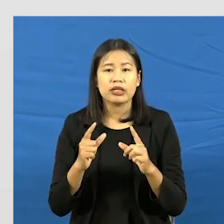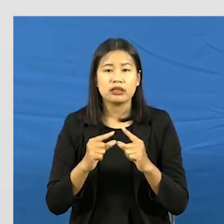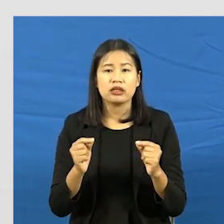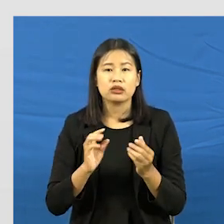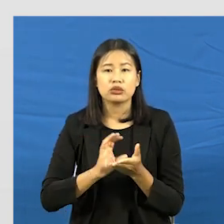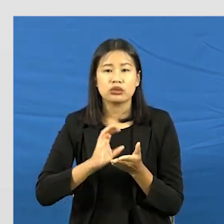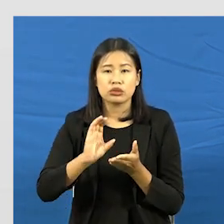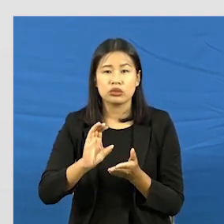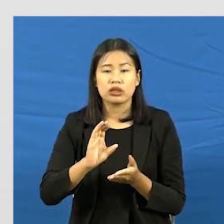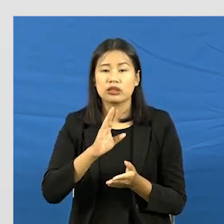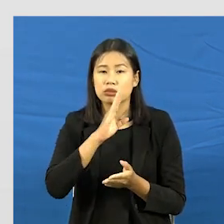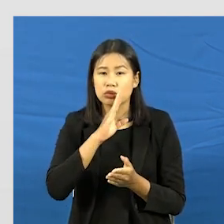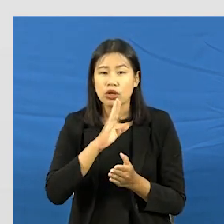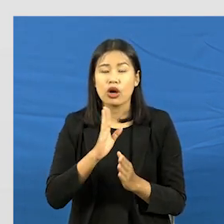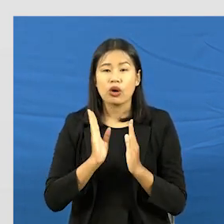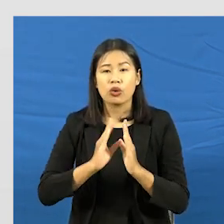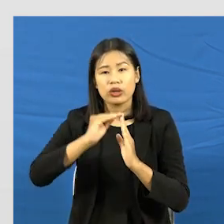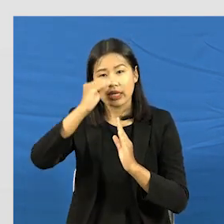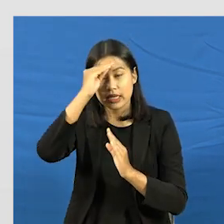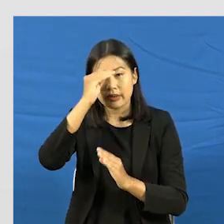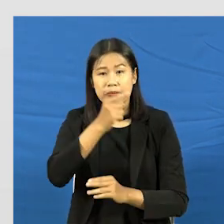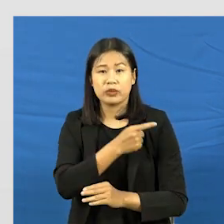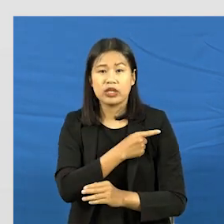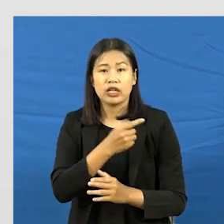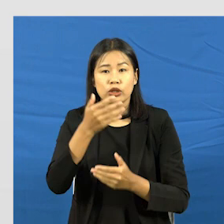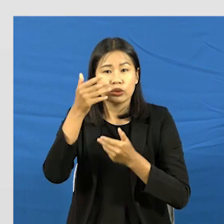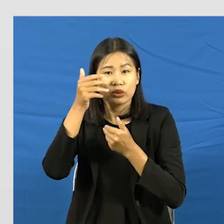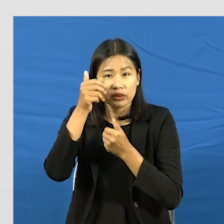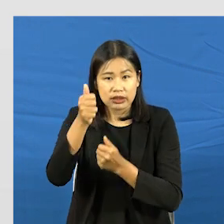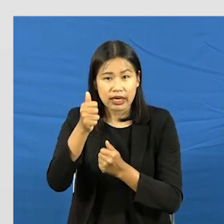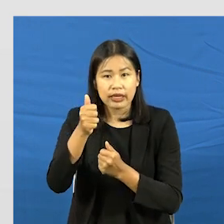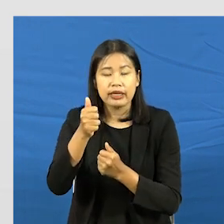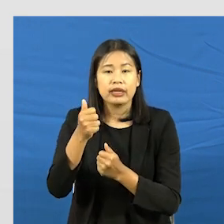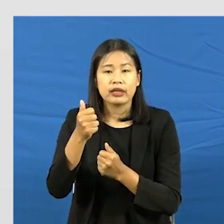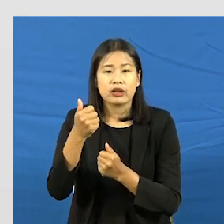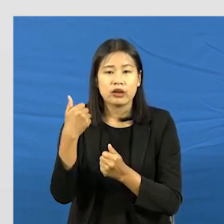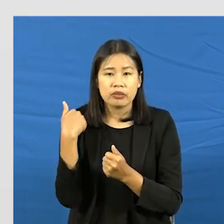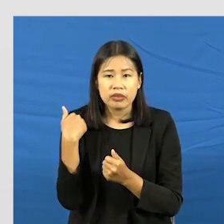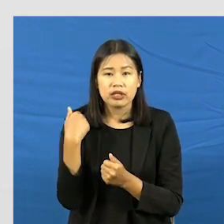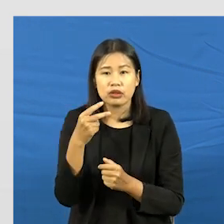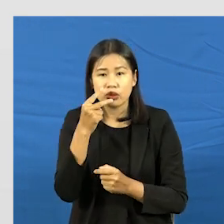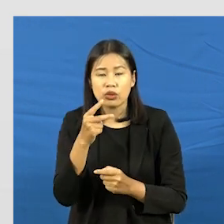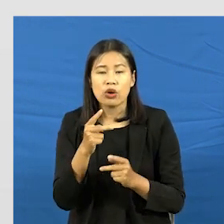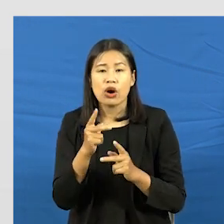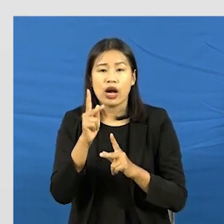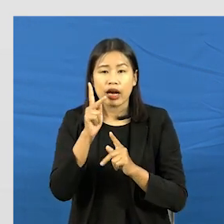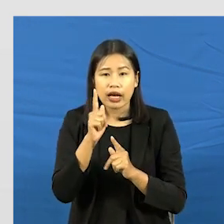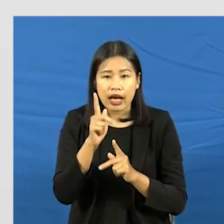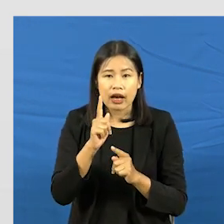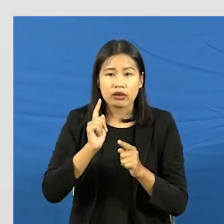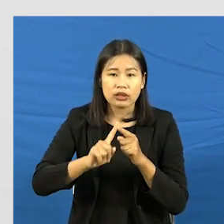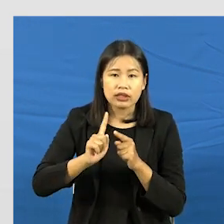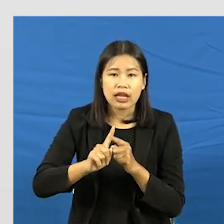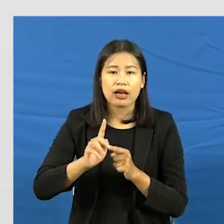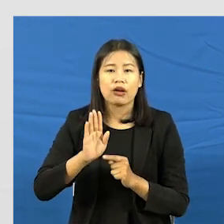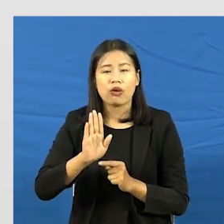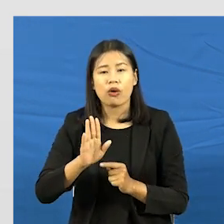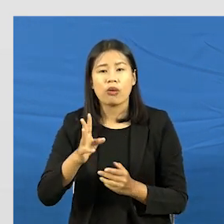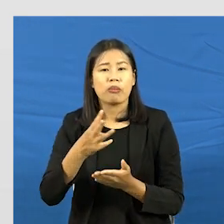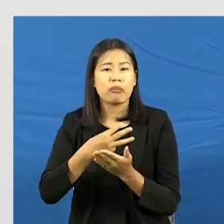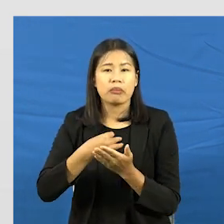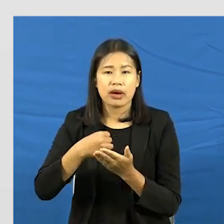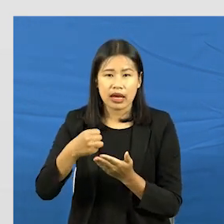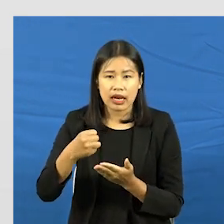ก็ให้นักศึกษาติดตามข่าวสารความเคลื่อนไหวประกาศต่างๆนี่กับทางเว็บเพจของม